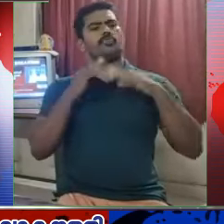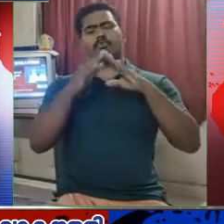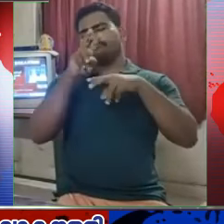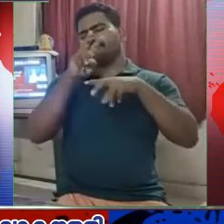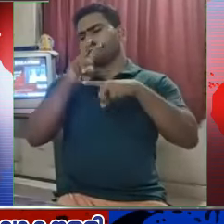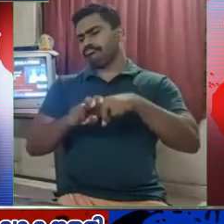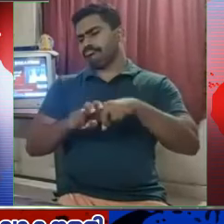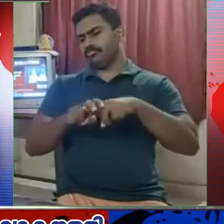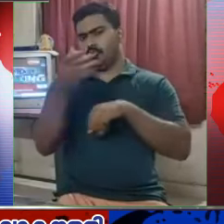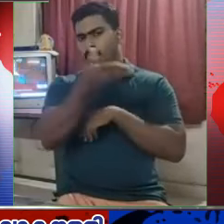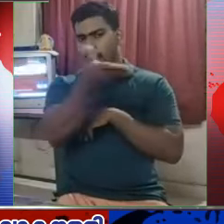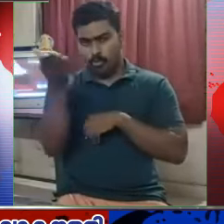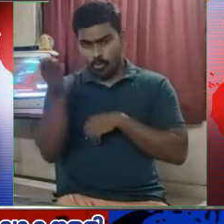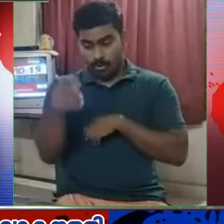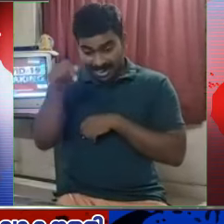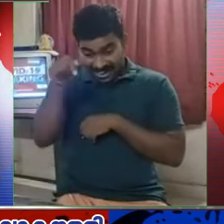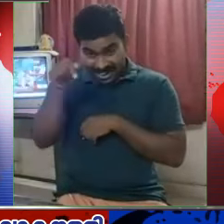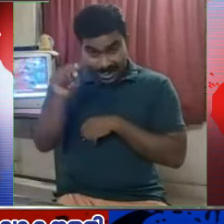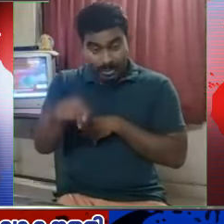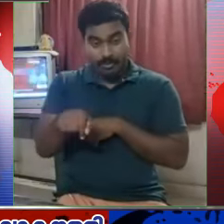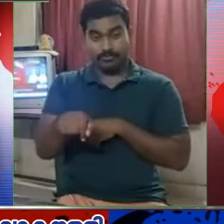സംസ്കരിക്കാൻ കഴിയേണ്ടതായിട്ടുണ്ട്.